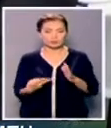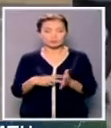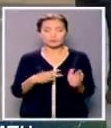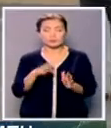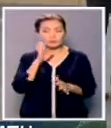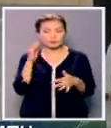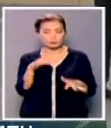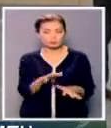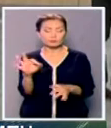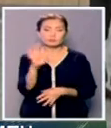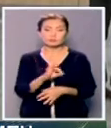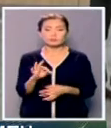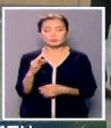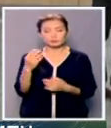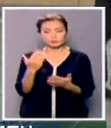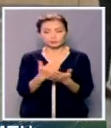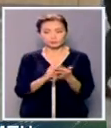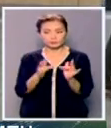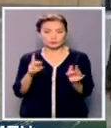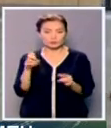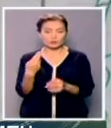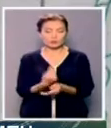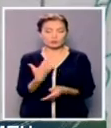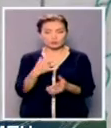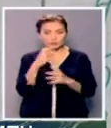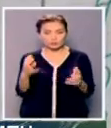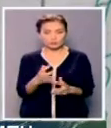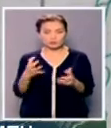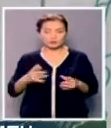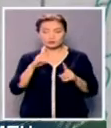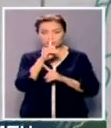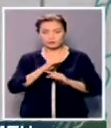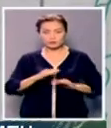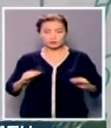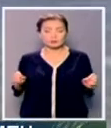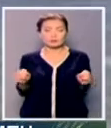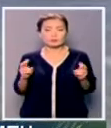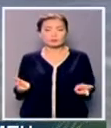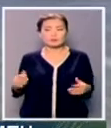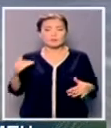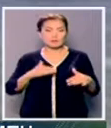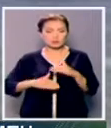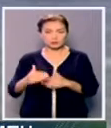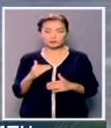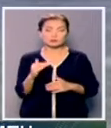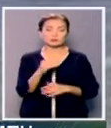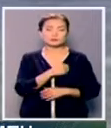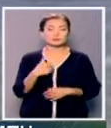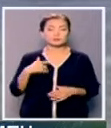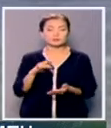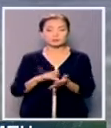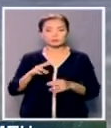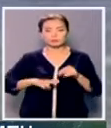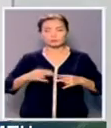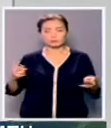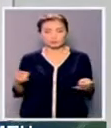жайық өзенінің тартылуы, цифрландыру, ұлттық құндылықтарды сақтау, ерекше балаларға арналған бассейн мен онкологиялық орталық